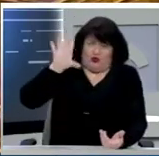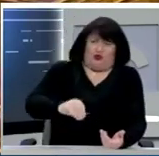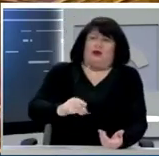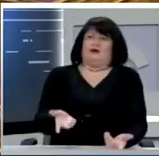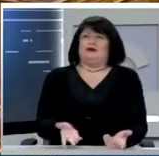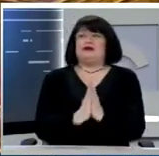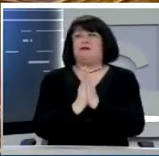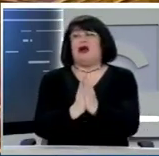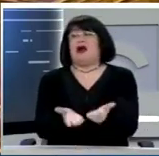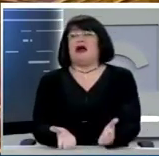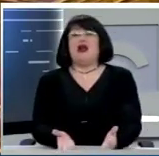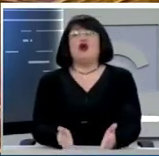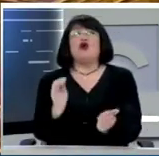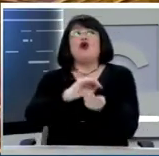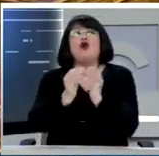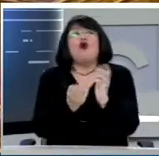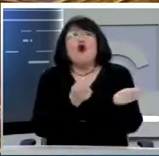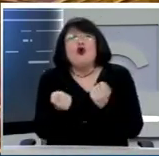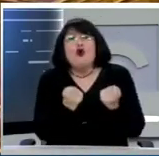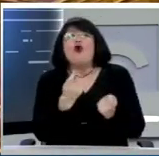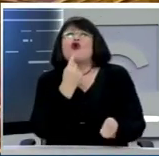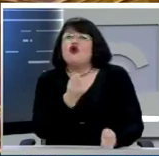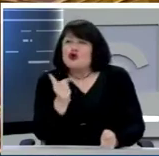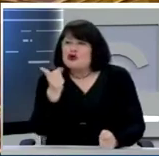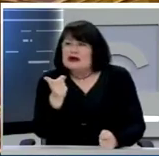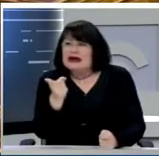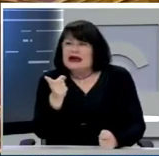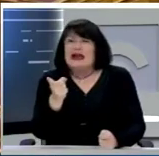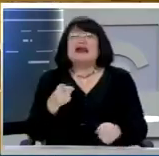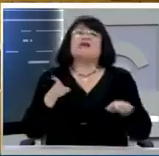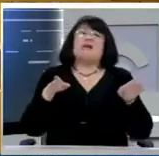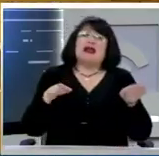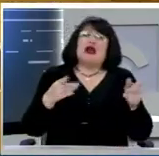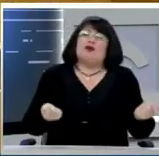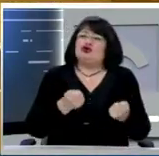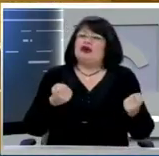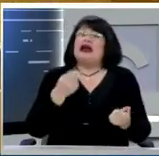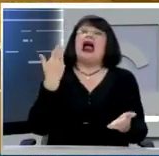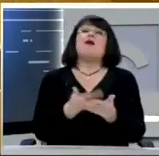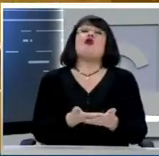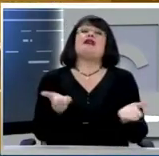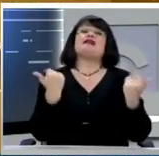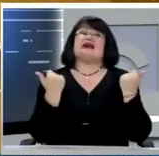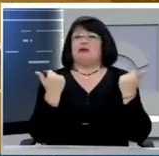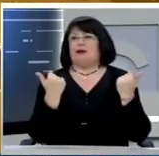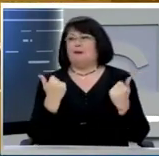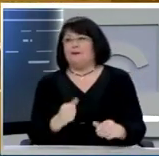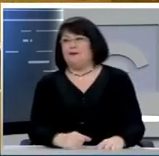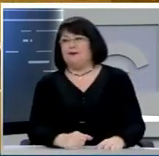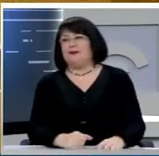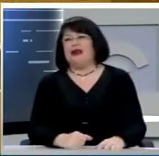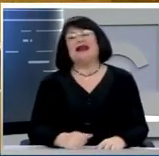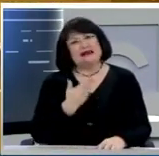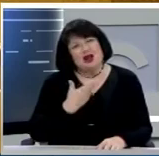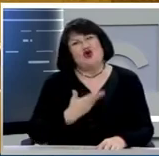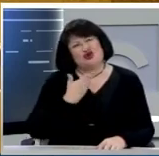Όσους σκευωρίες και να δεν λέτε να ότι λεπτά έκανε ο Παπαγγελόπουλος, δεν θα αποδείξετε ελάτε, τίποτα. Και μια κουβέντα και κλείνω με